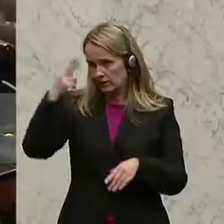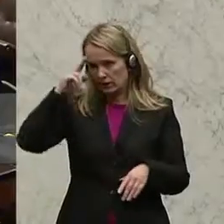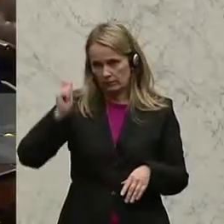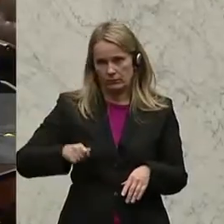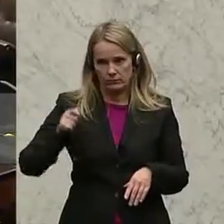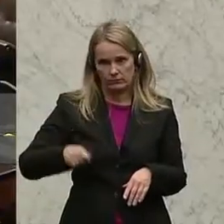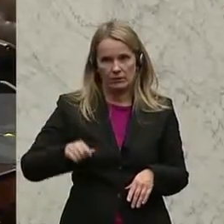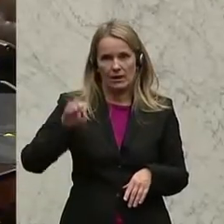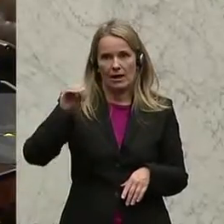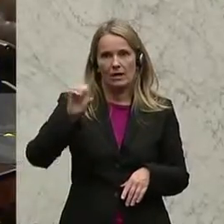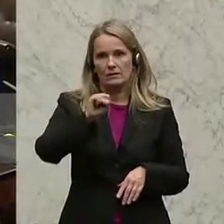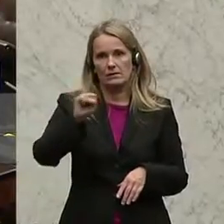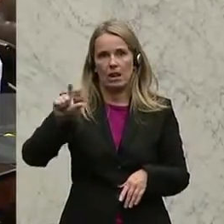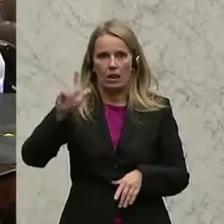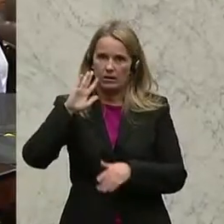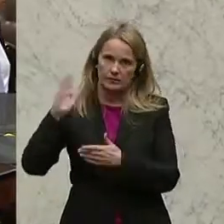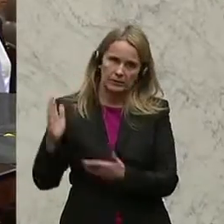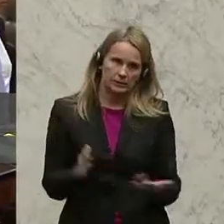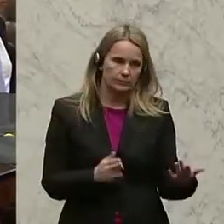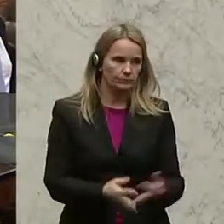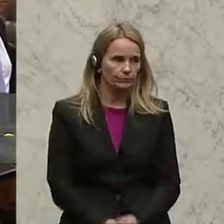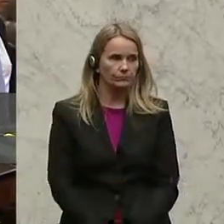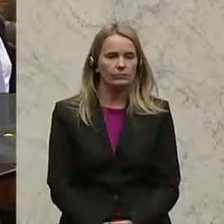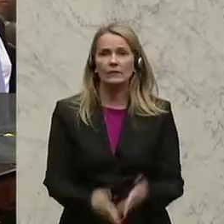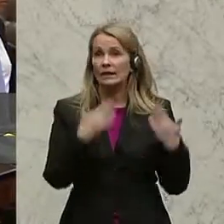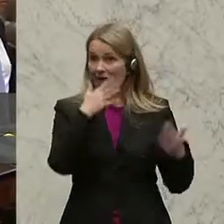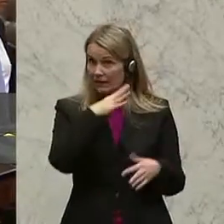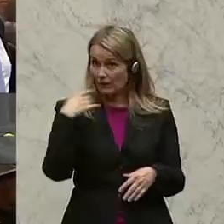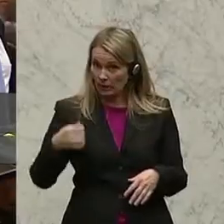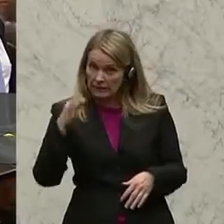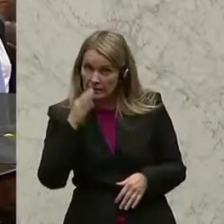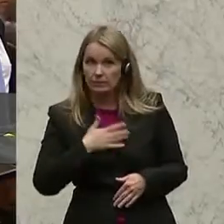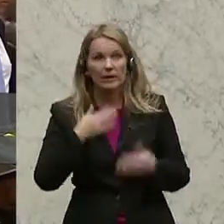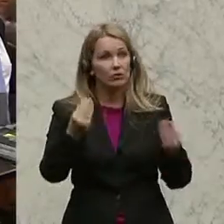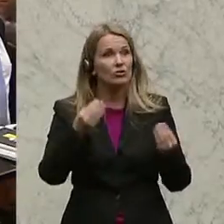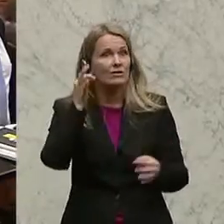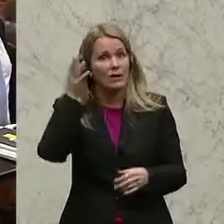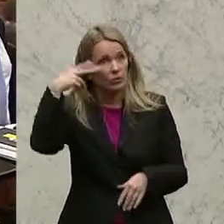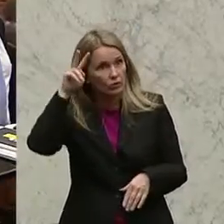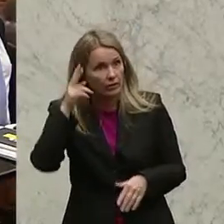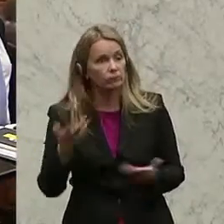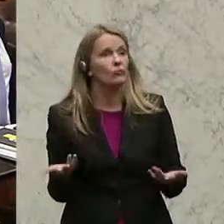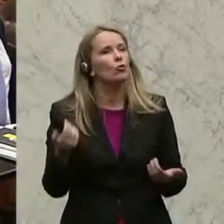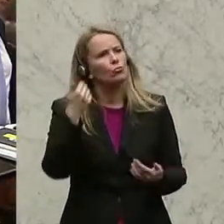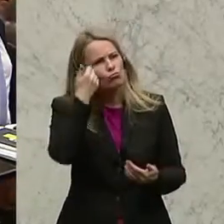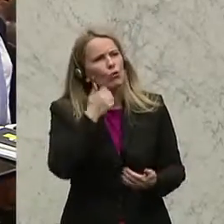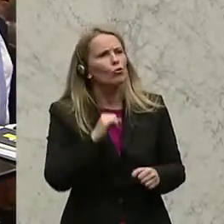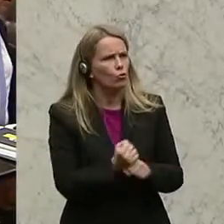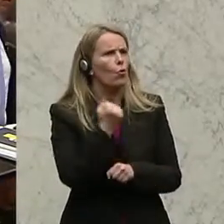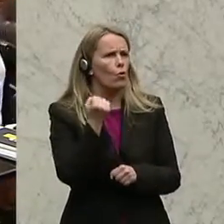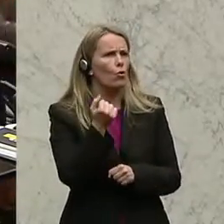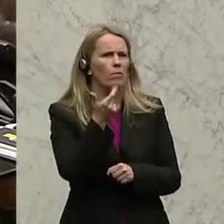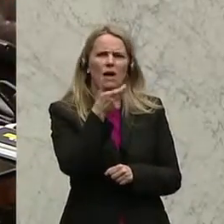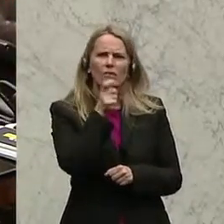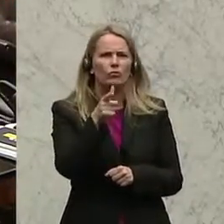und der vorerst letzte Redner bei dieser Untergruppe ist Franz Leonhard Essel von der ÖVP. Meine geschätzten Damen und Herren, ich darf doch ganz kurz auf die